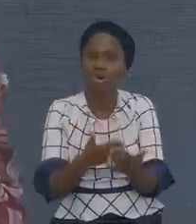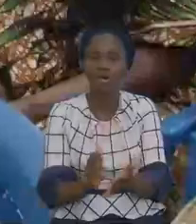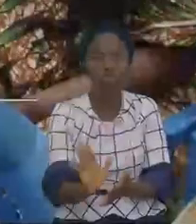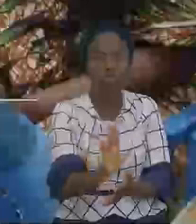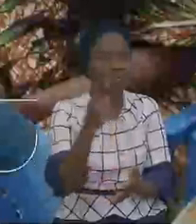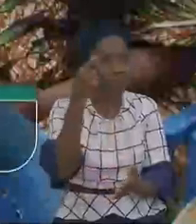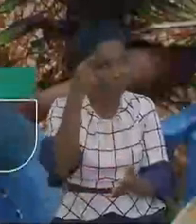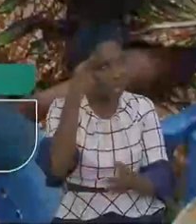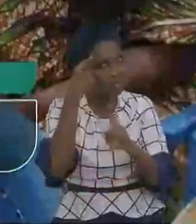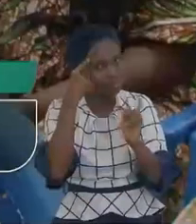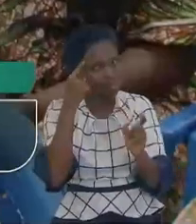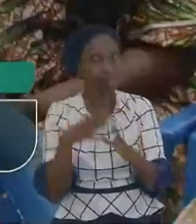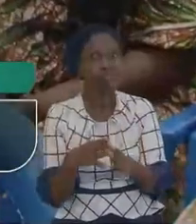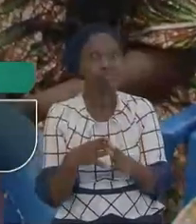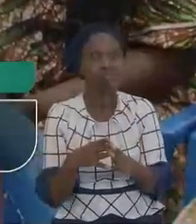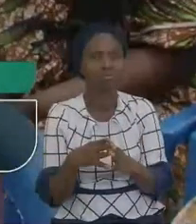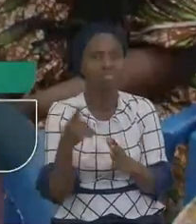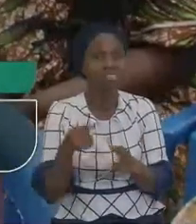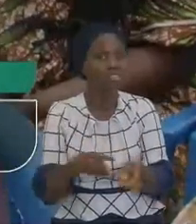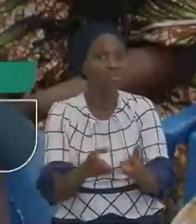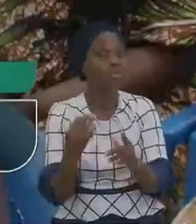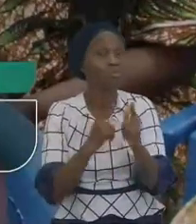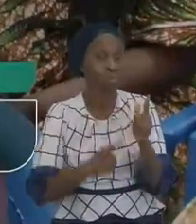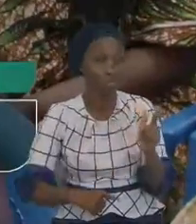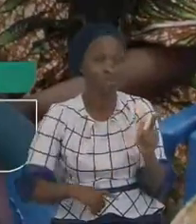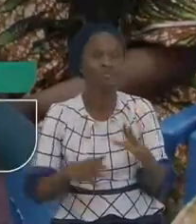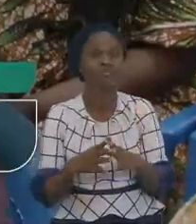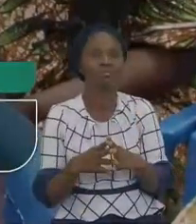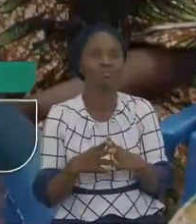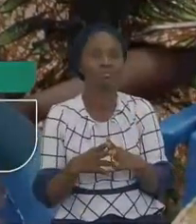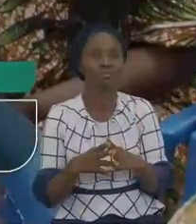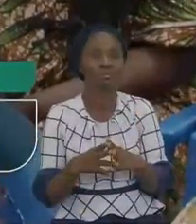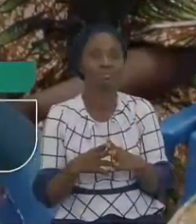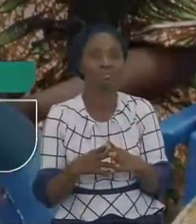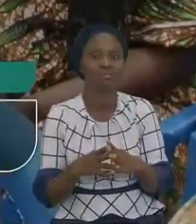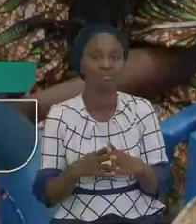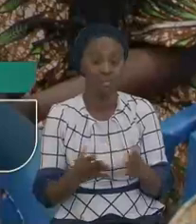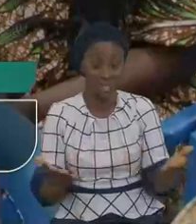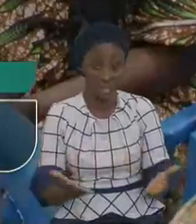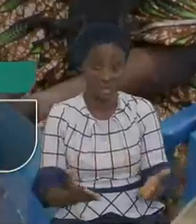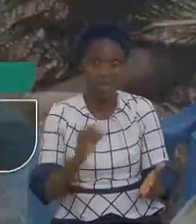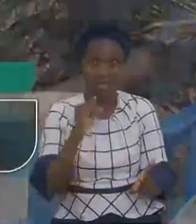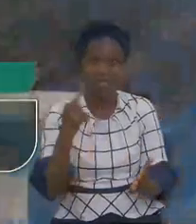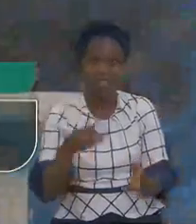La voix du Seigneur. Voici la voix du Seigneur, la voix de Dieu.